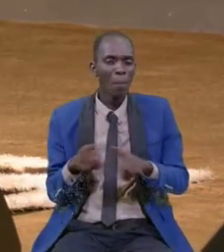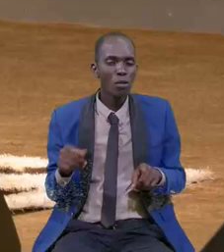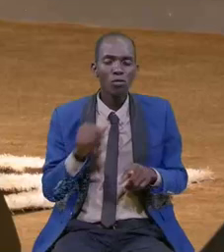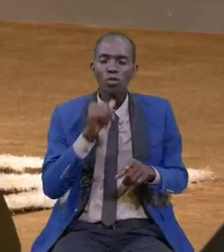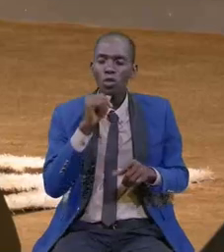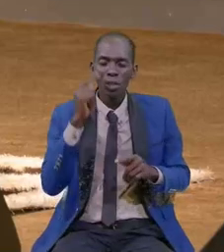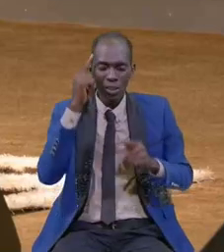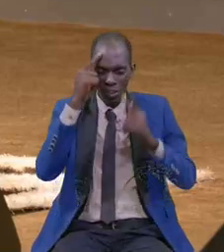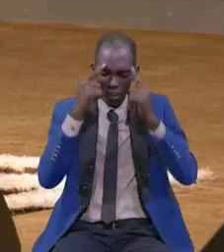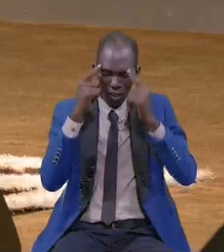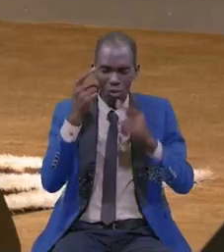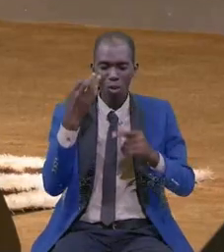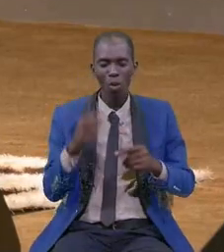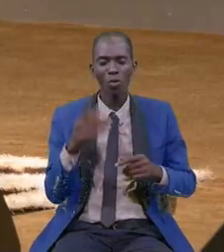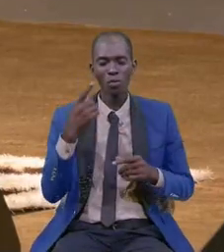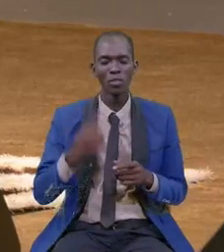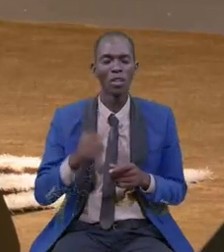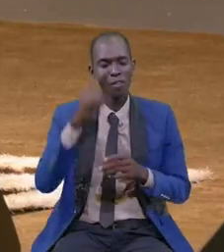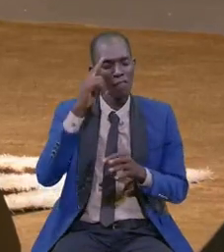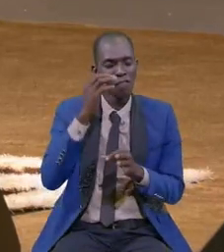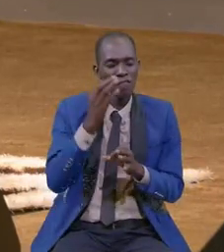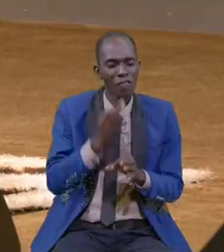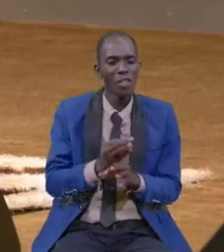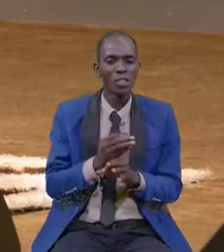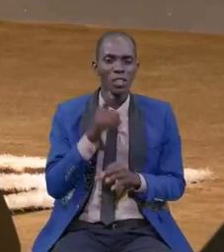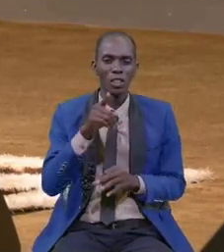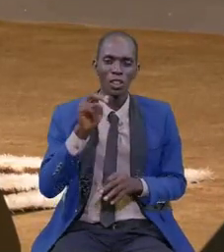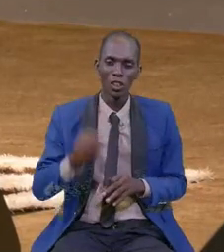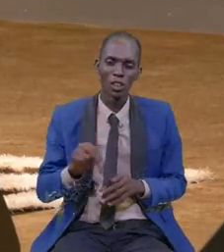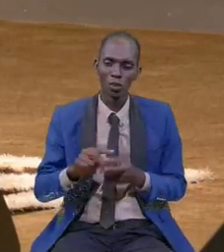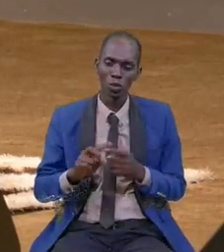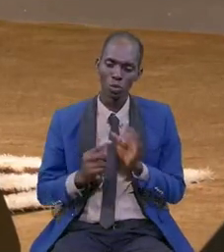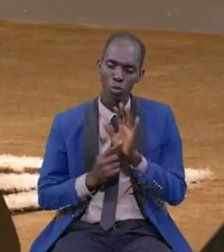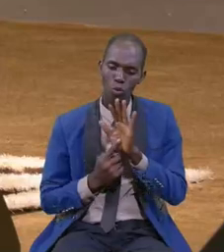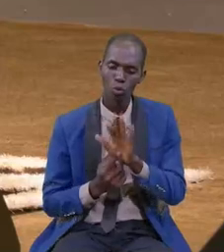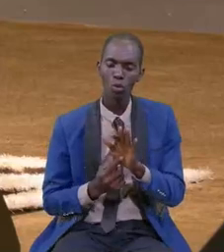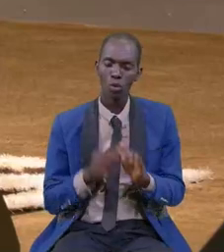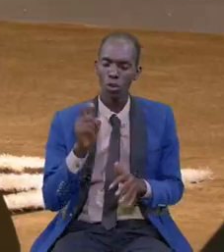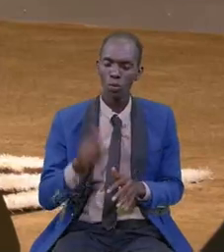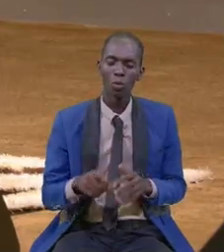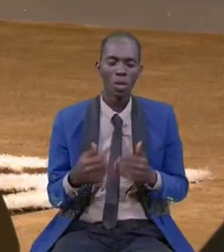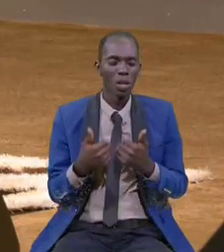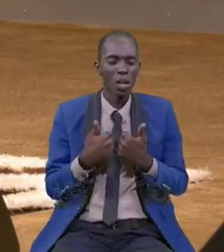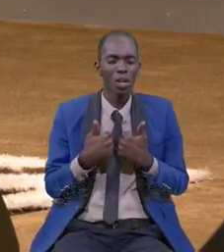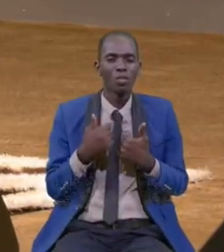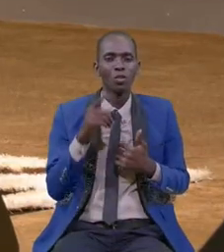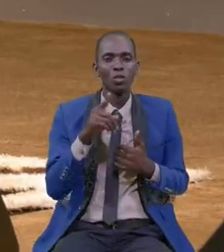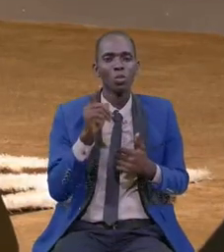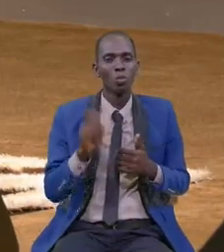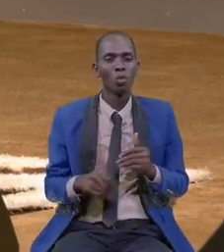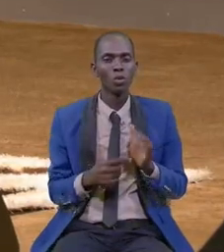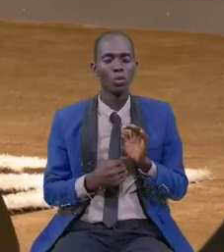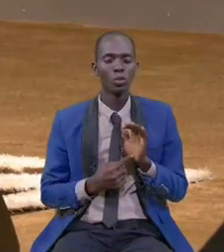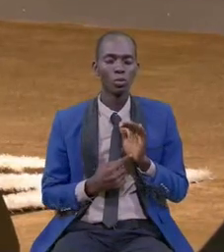nécessaire la foi qui doit manifester la foi qui doit posséder vous devez plutôt mettre l'enhase sur